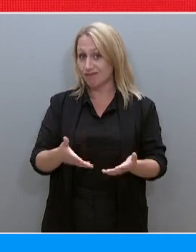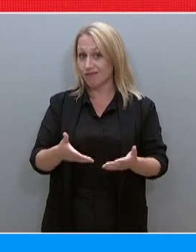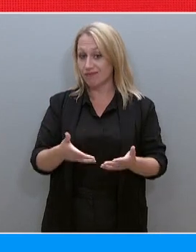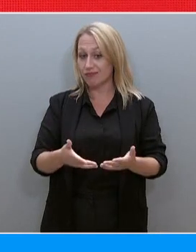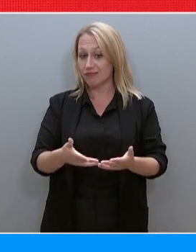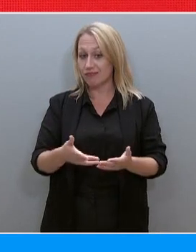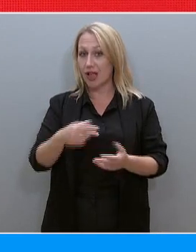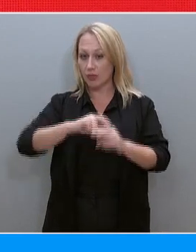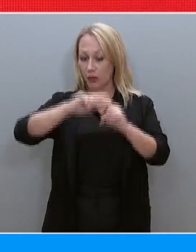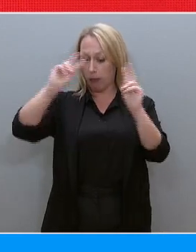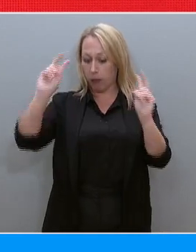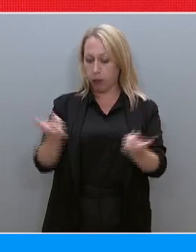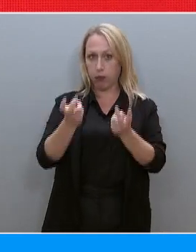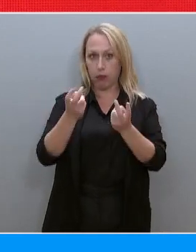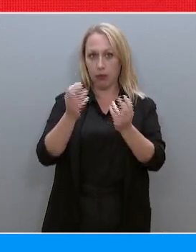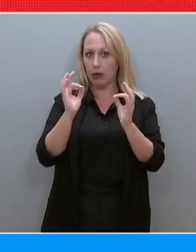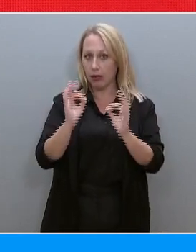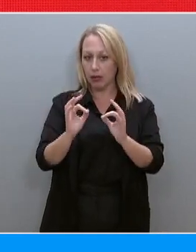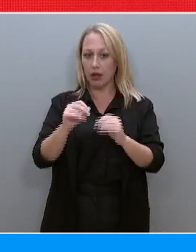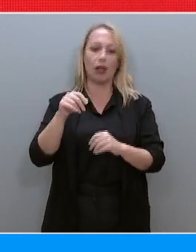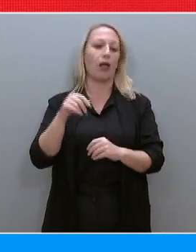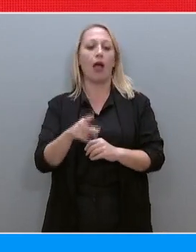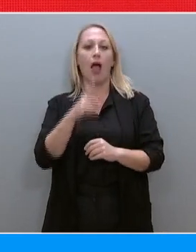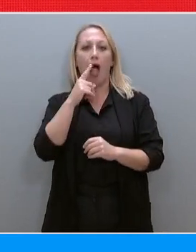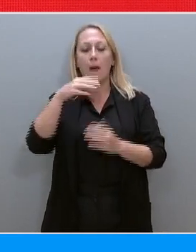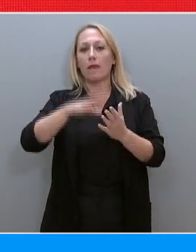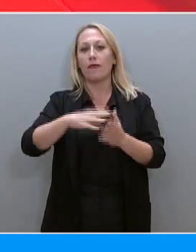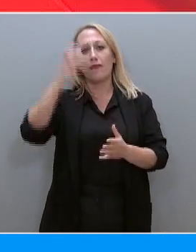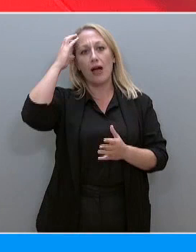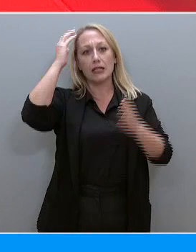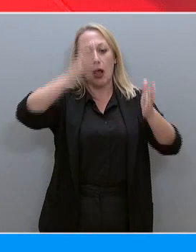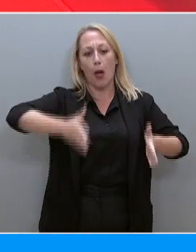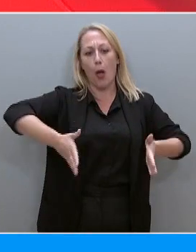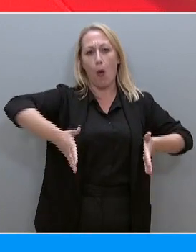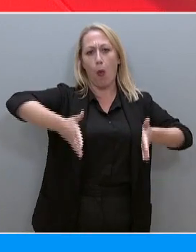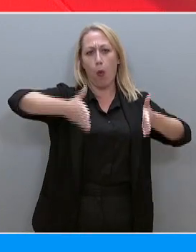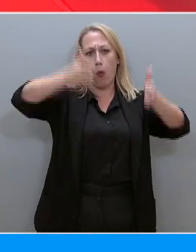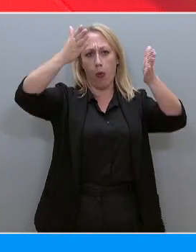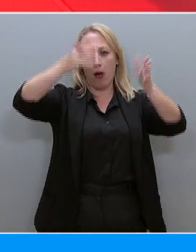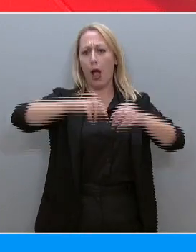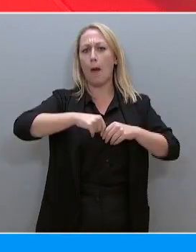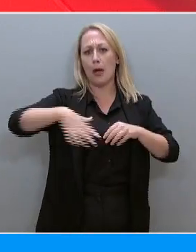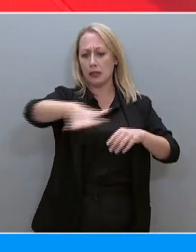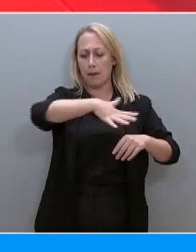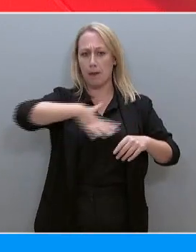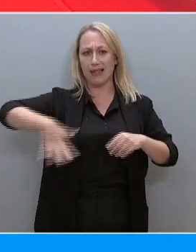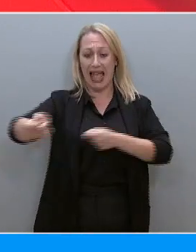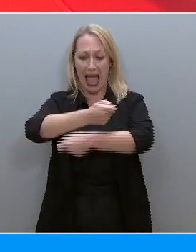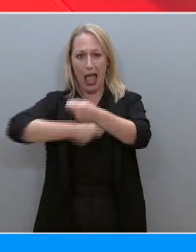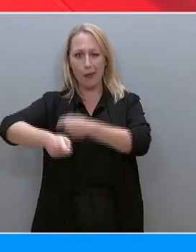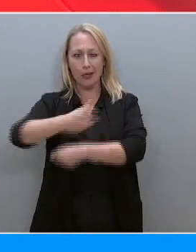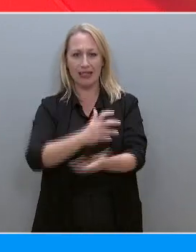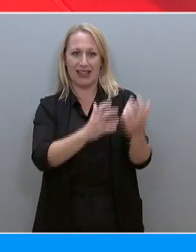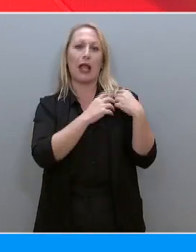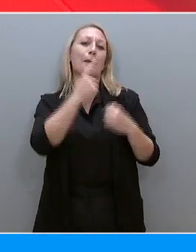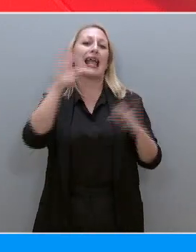βρισκόμαστε μπροστά σε φαινόμενα, τεράστια οικοδομικά τετράγωνα να περνάνε στα χέρια λίγων επιχειρήσεων. Δεν μιλάμε τώρα για το